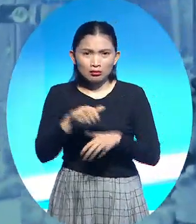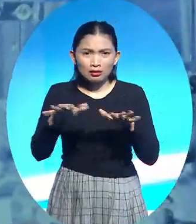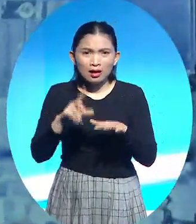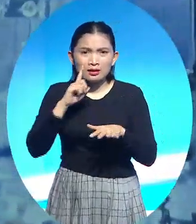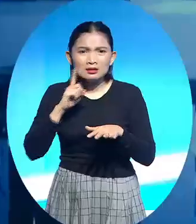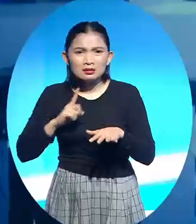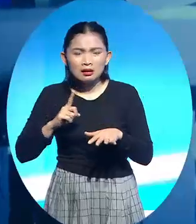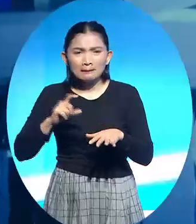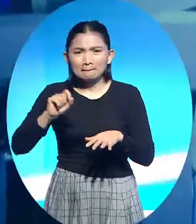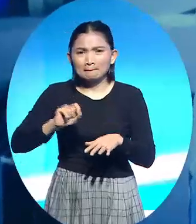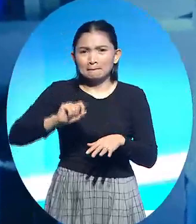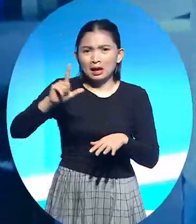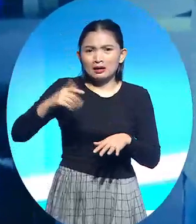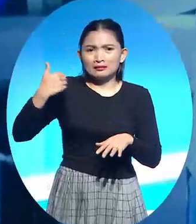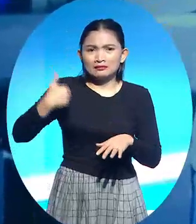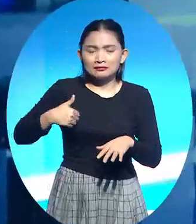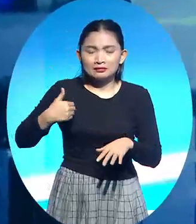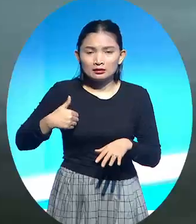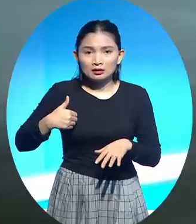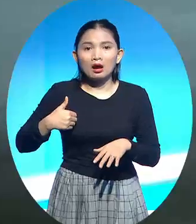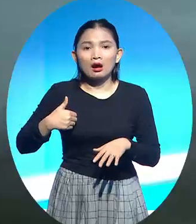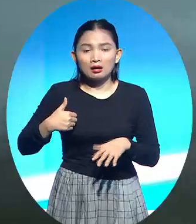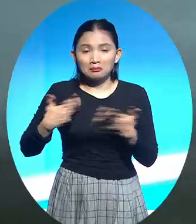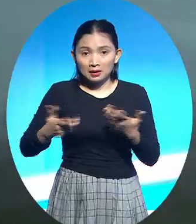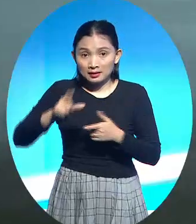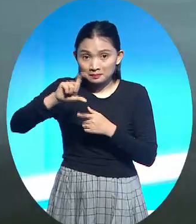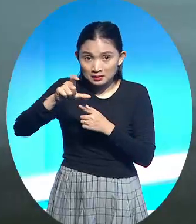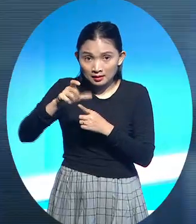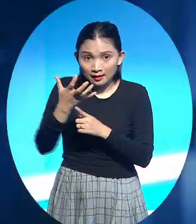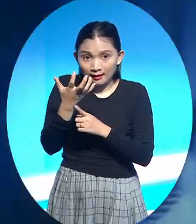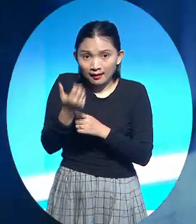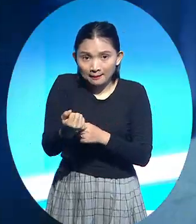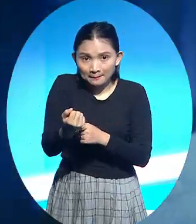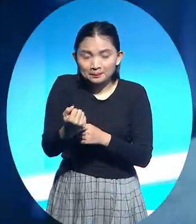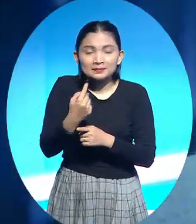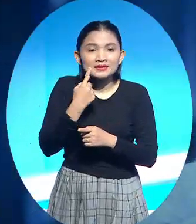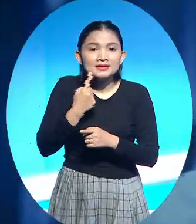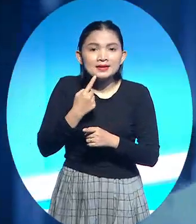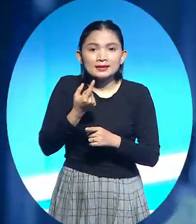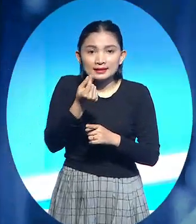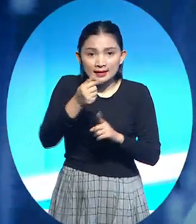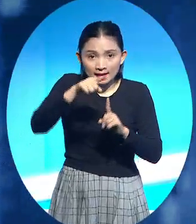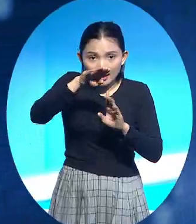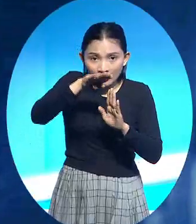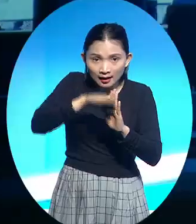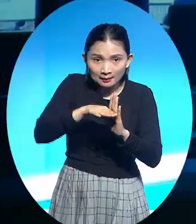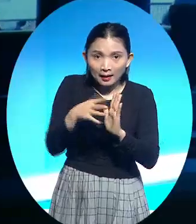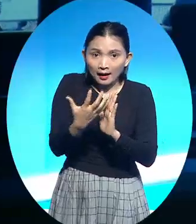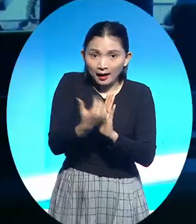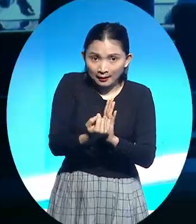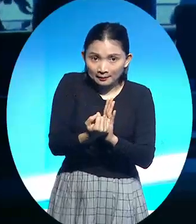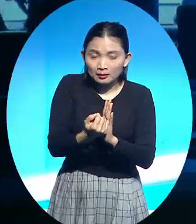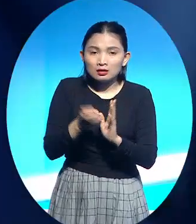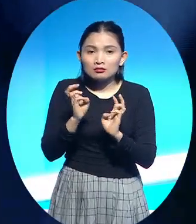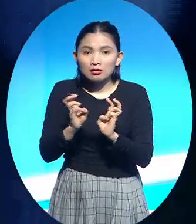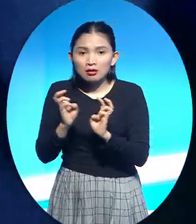điểm, cái giá điện thấp và phát điện vào cái giờ cao điểm cao, và tôi tin chắc chắn là nó sẽ thấp hơn với cái giá phát điện của diesel, thì nó sẽ duy trì cái